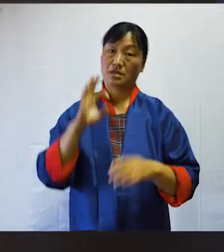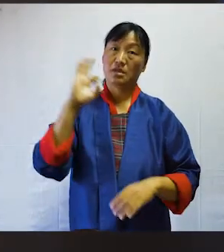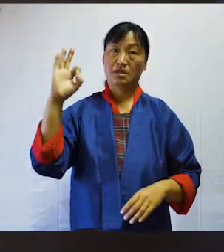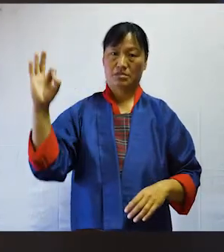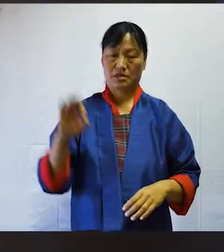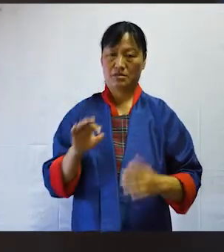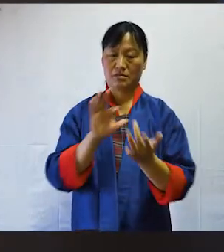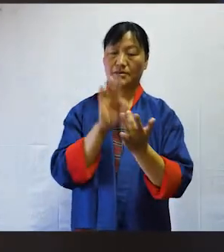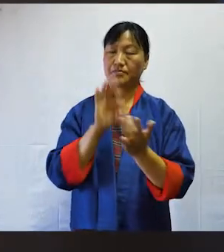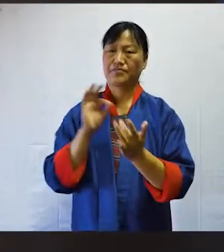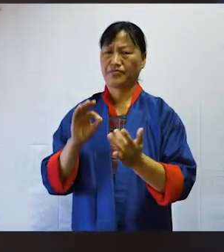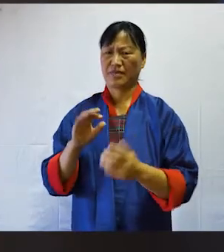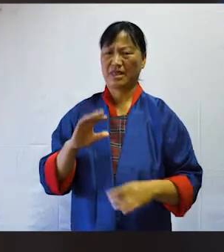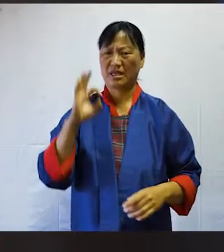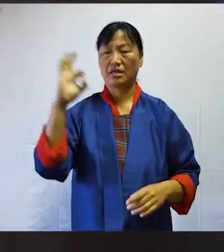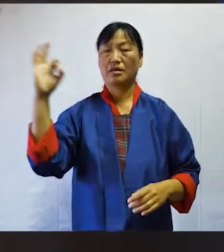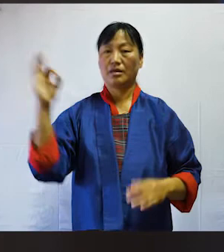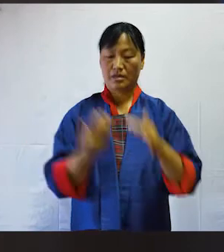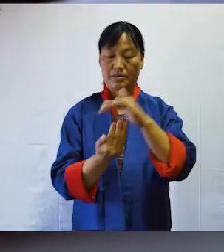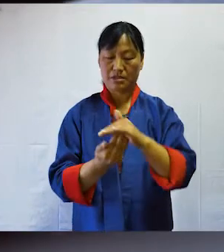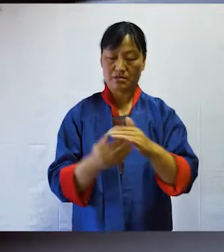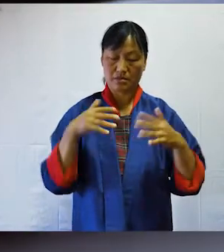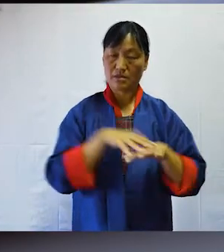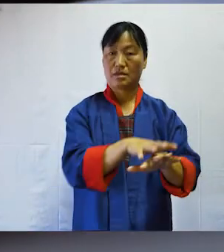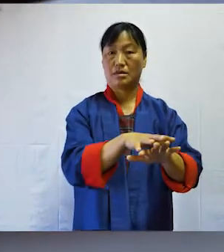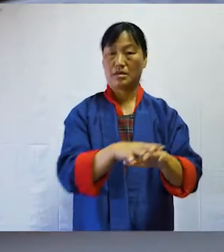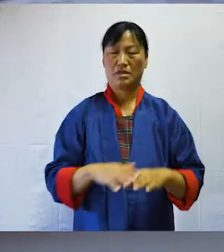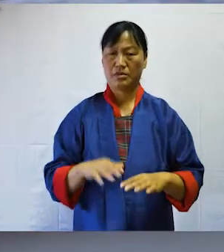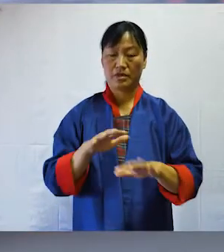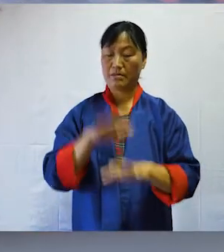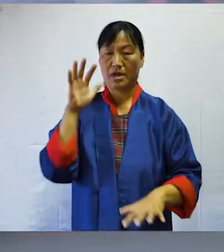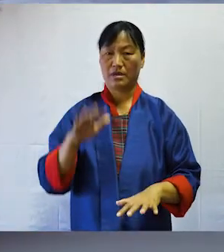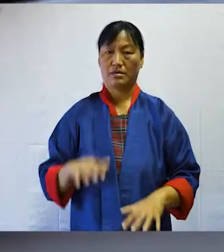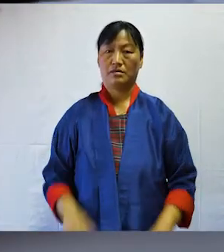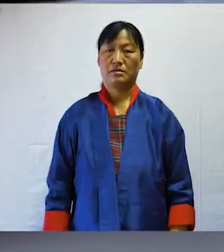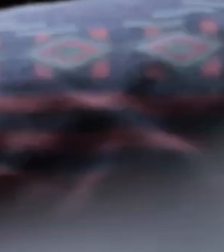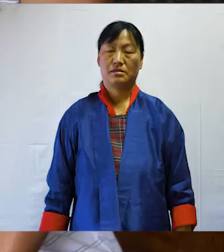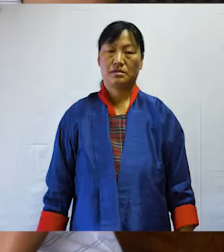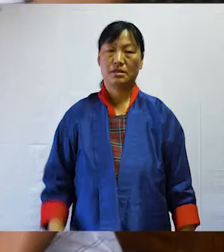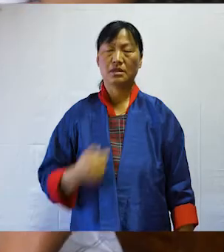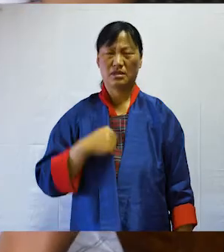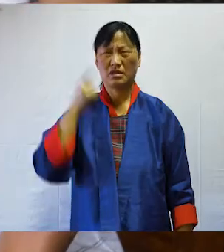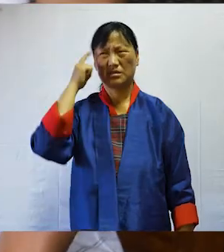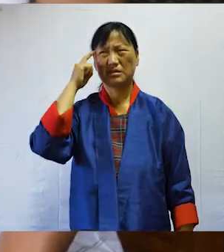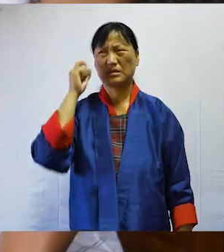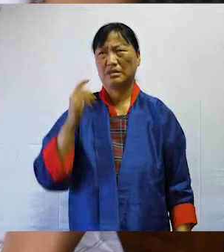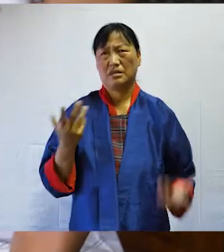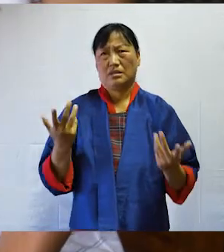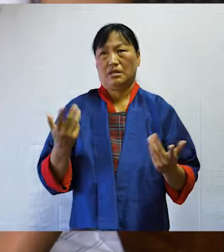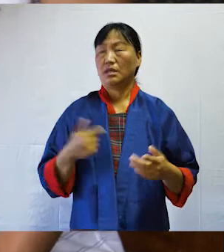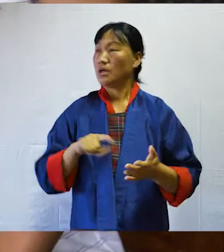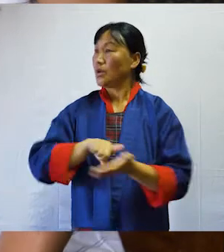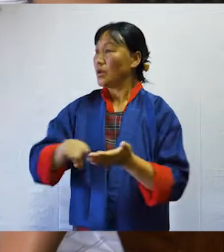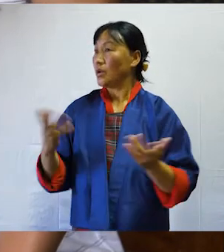मात्रै नर्मल नानी अलिक माइल्ड मात्रै अब सिभियर नानीहरू हुन्छ जस्तो मेरो खुसी छ त मरागे शिशिप दिदी त मसी